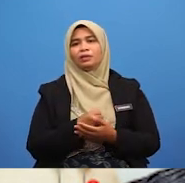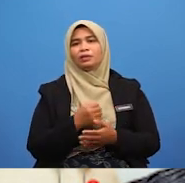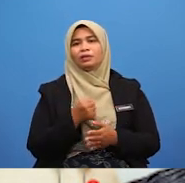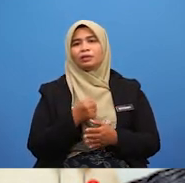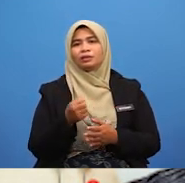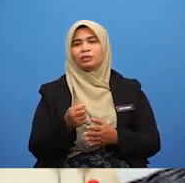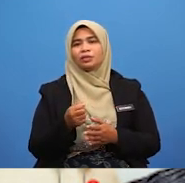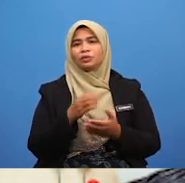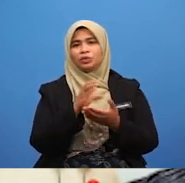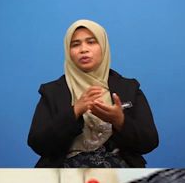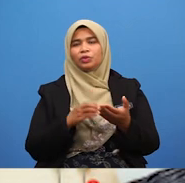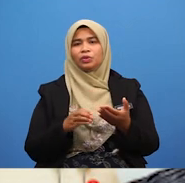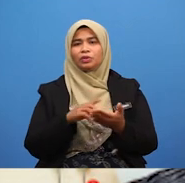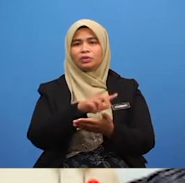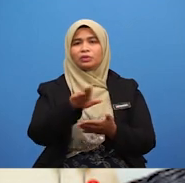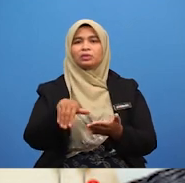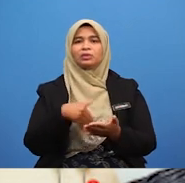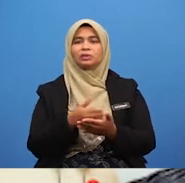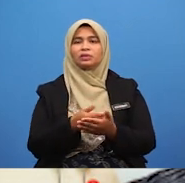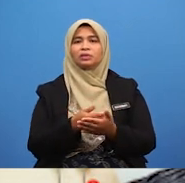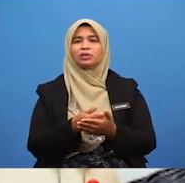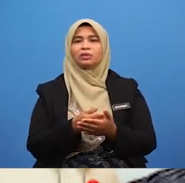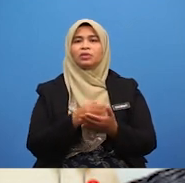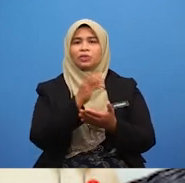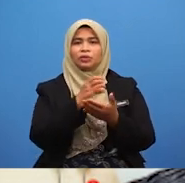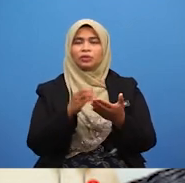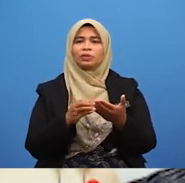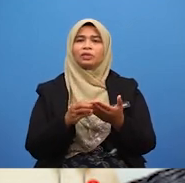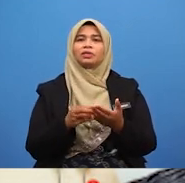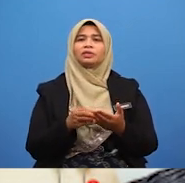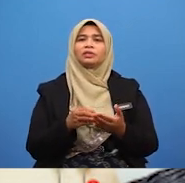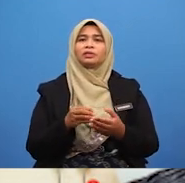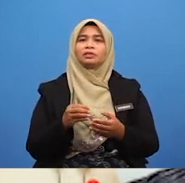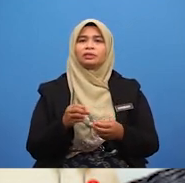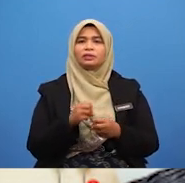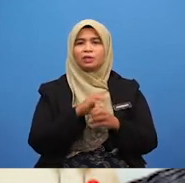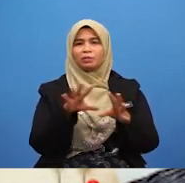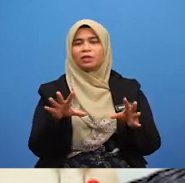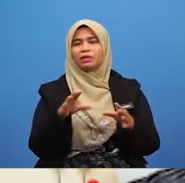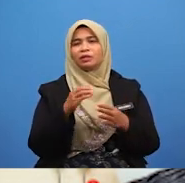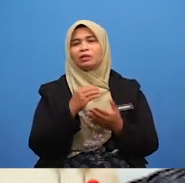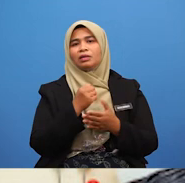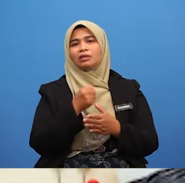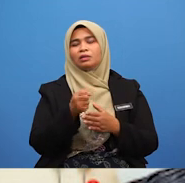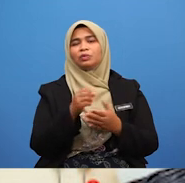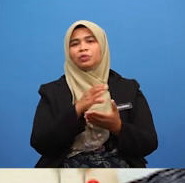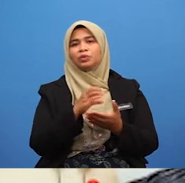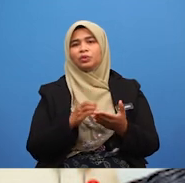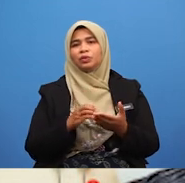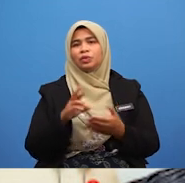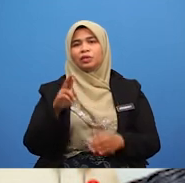seperti fabrik corak seluruh, fabrik corak sehala, corak sebar ataupun corak